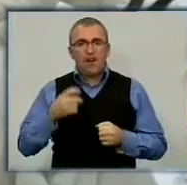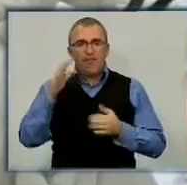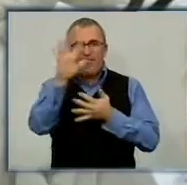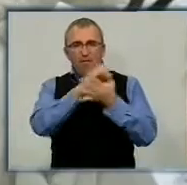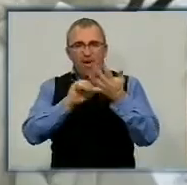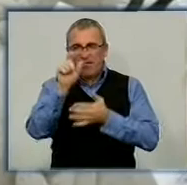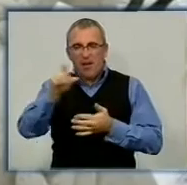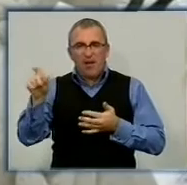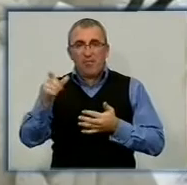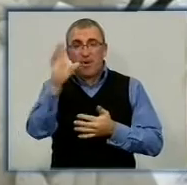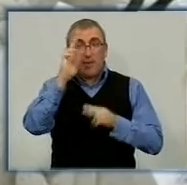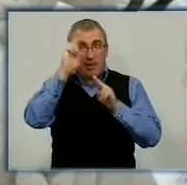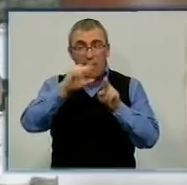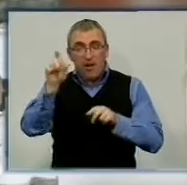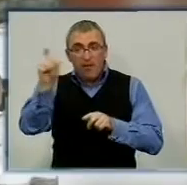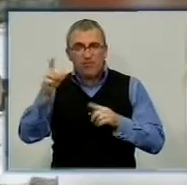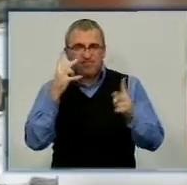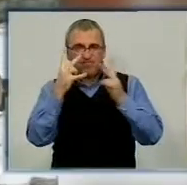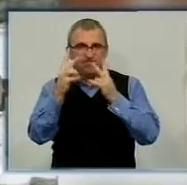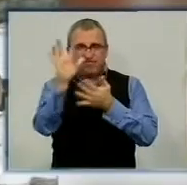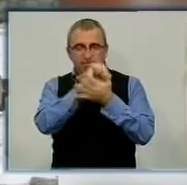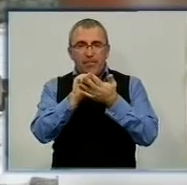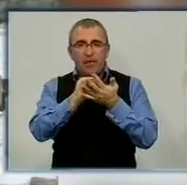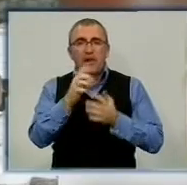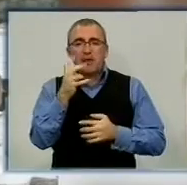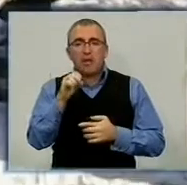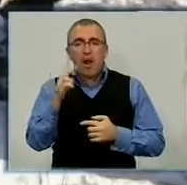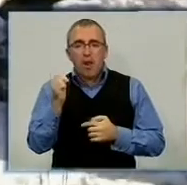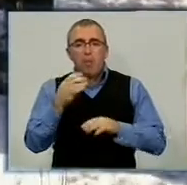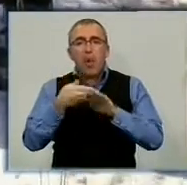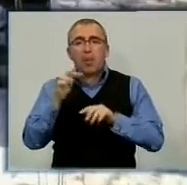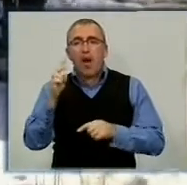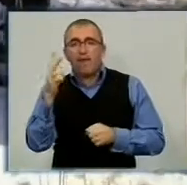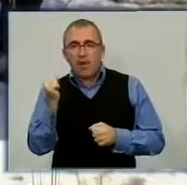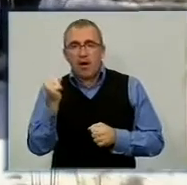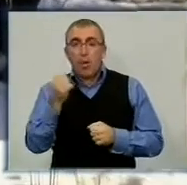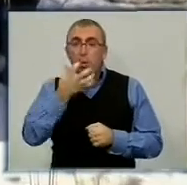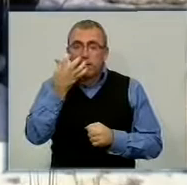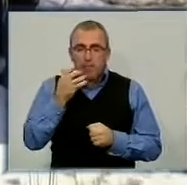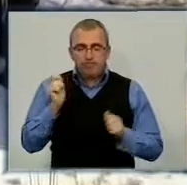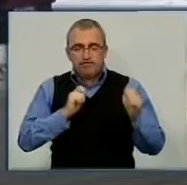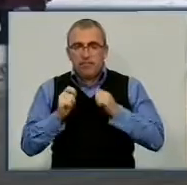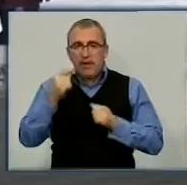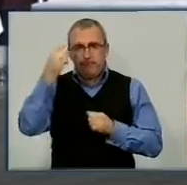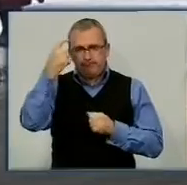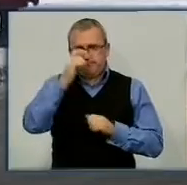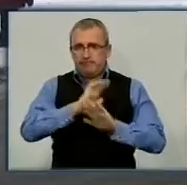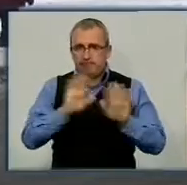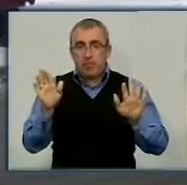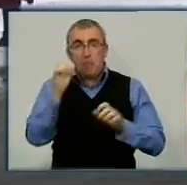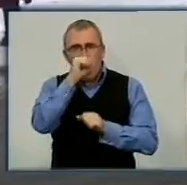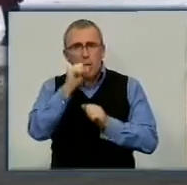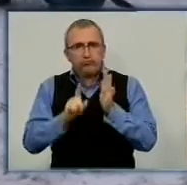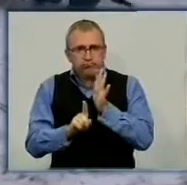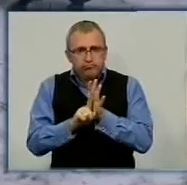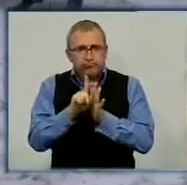не йметьсяя невідомі знову понівичили пам'ятник Наталка Полтавка утеплитись і зберігати тверезість морози насуваються знову